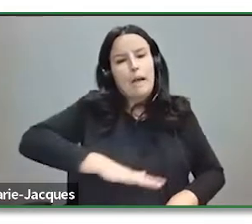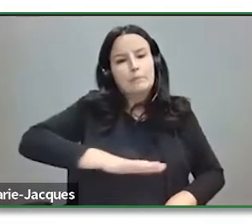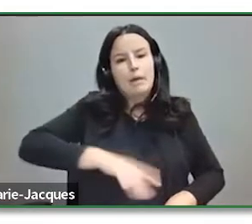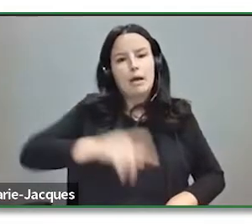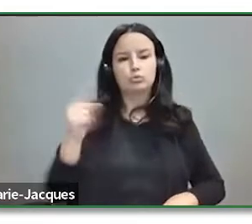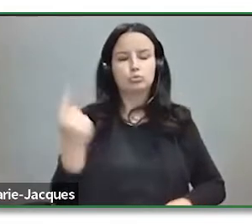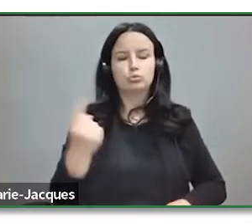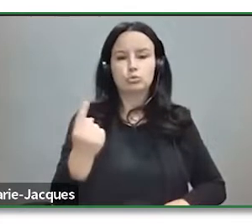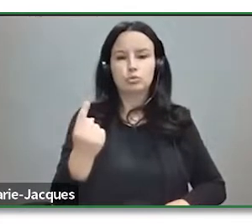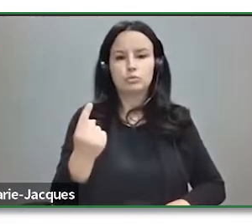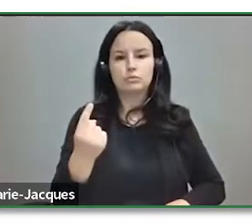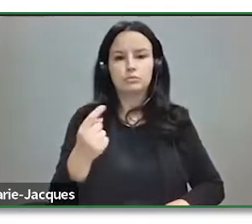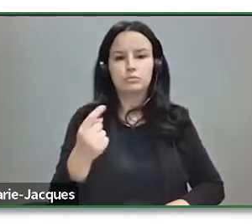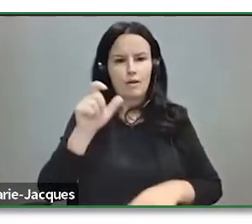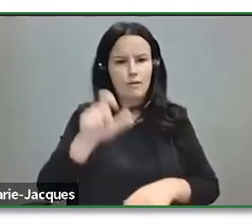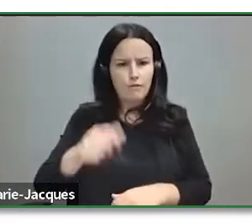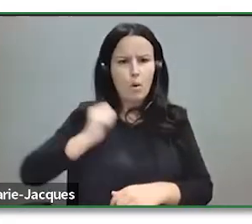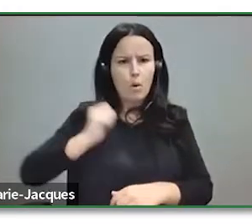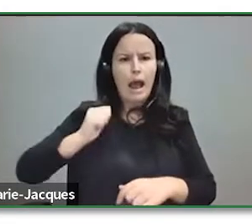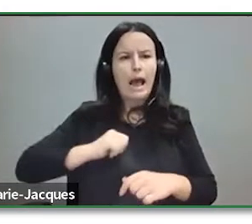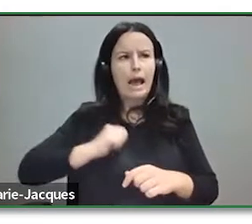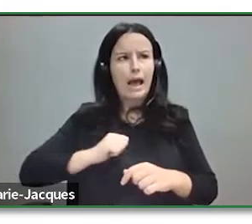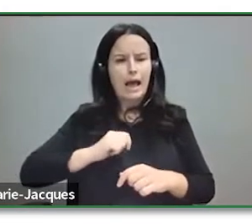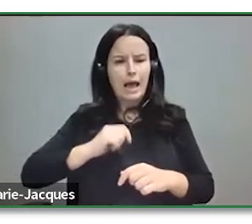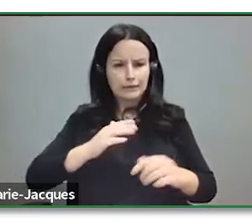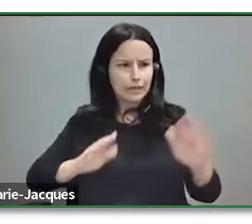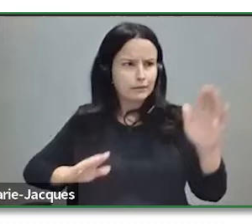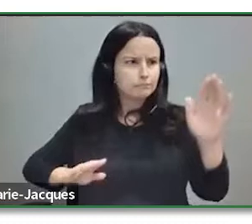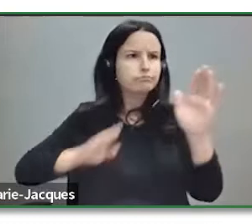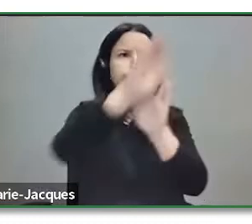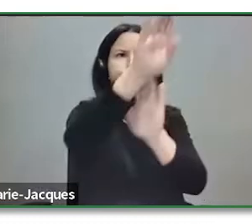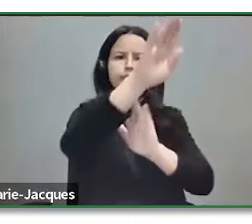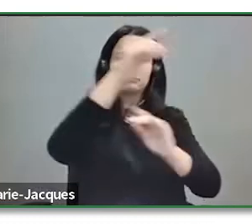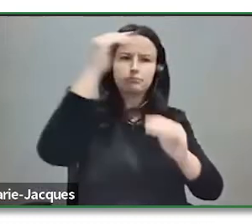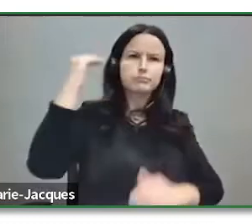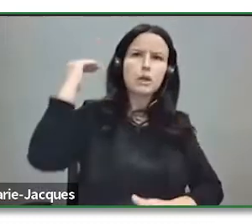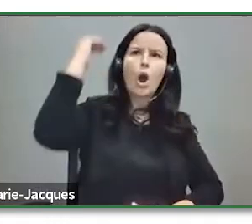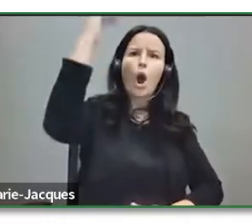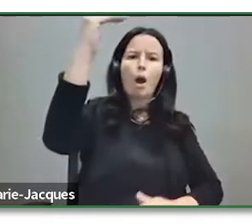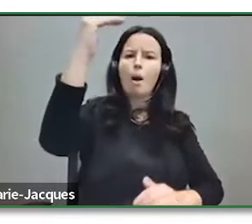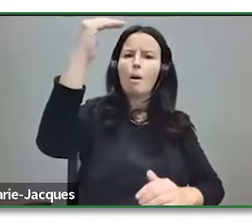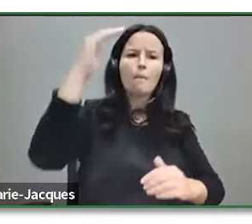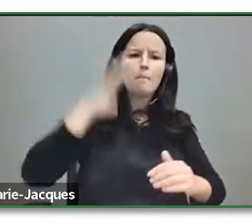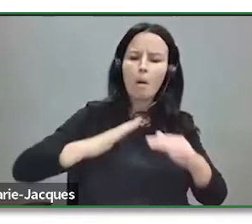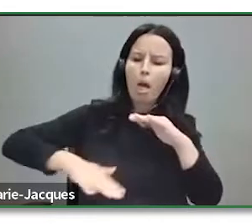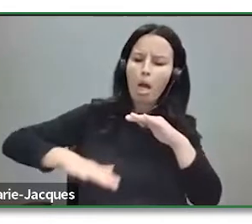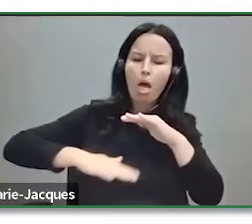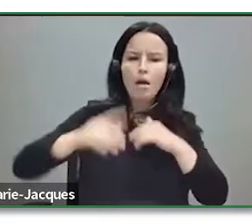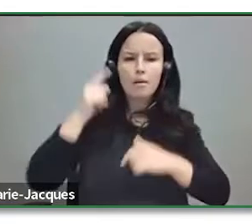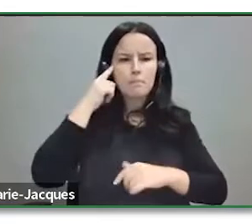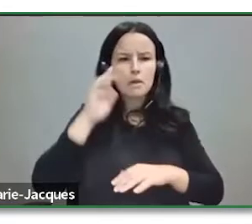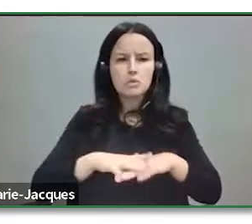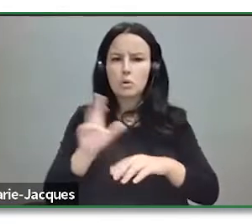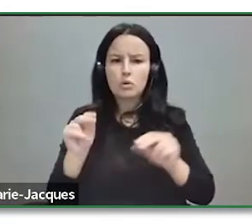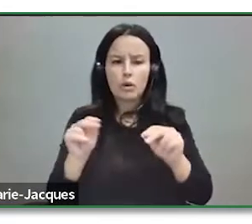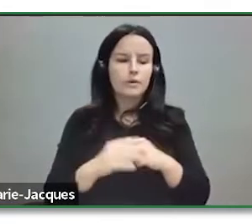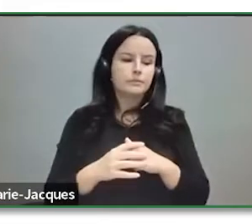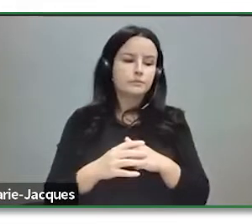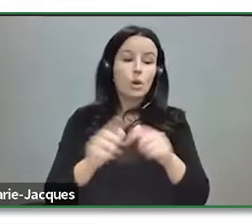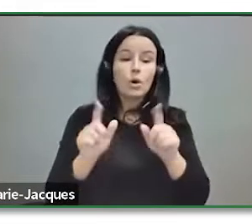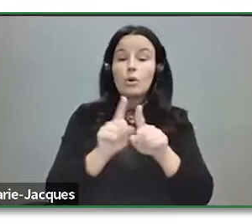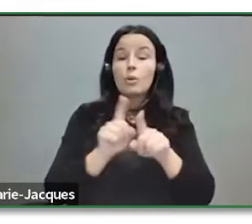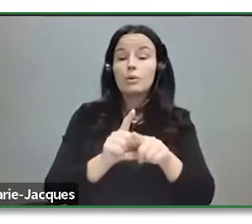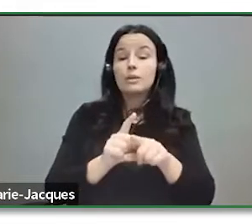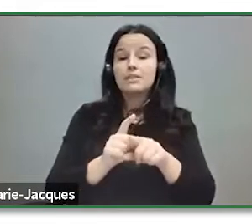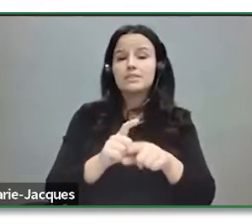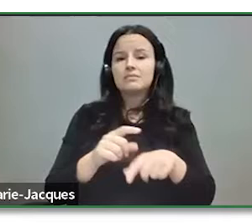à viser le ciel et non le sol. J'aimerais également que la discussion sur l'accessibilité soit élargie